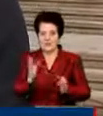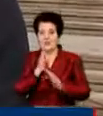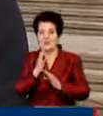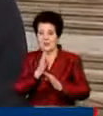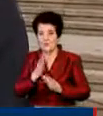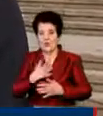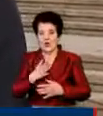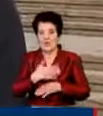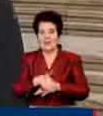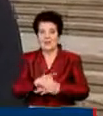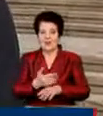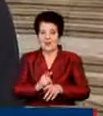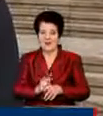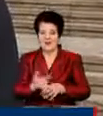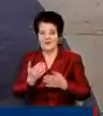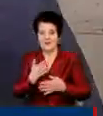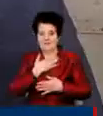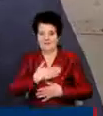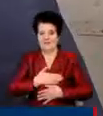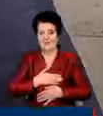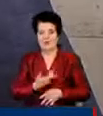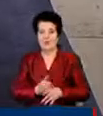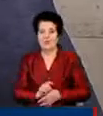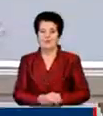de afară care ne aduce o senzație plăcută.